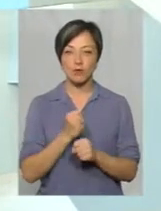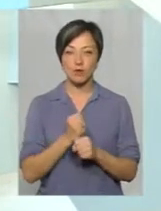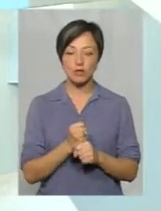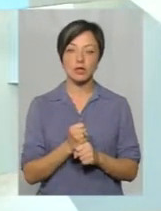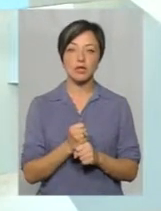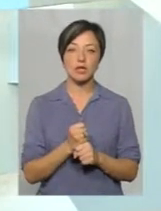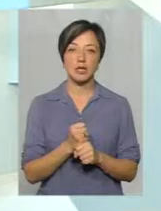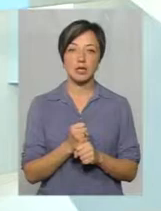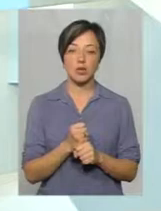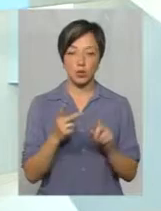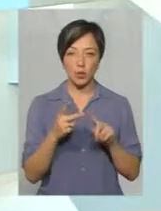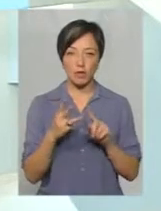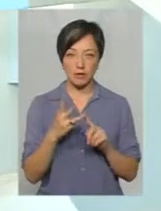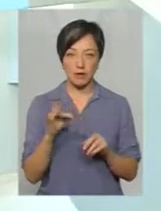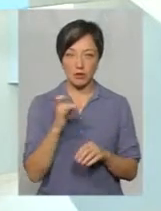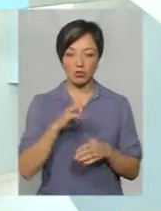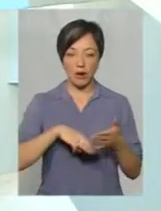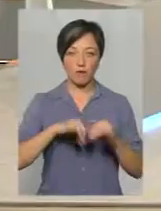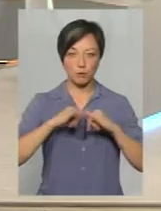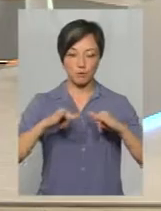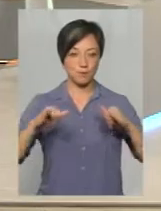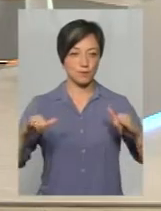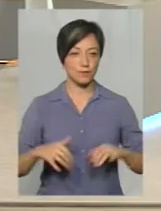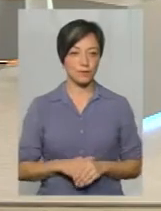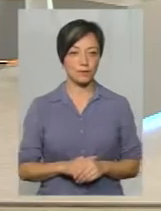відповідно, більші штрафні санкції йдуть.